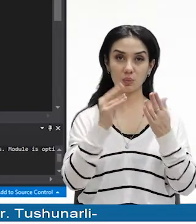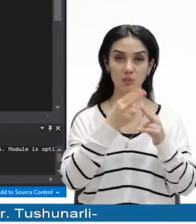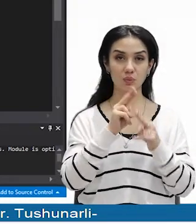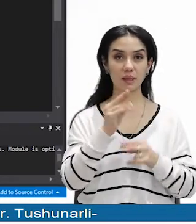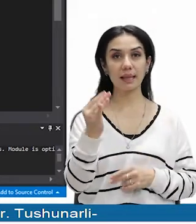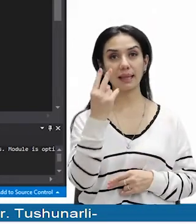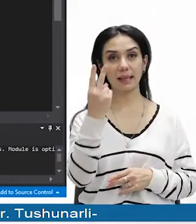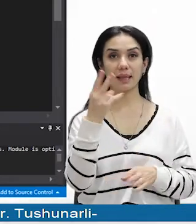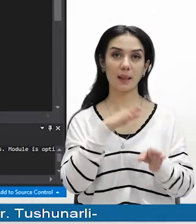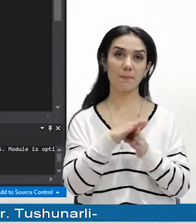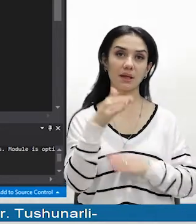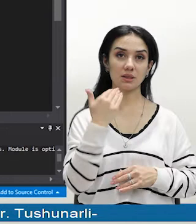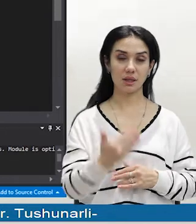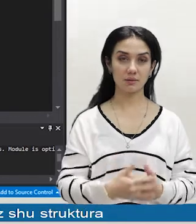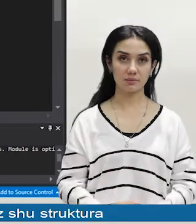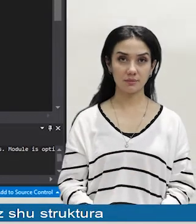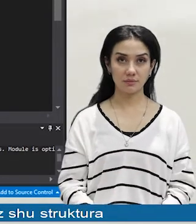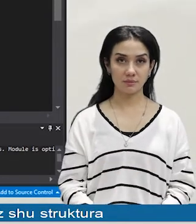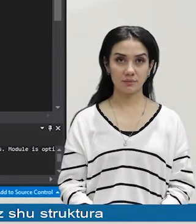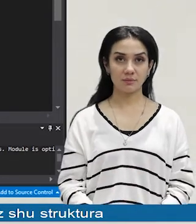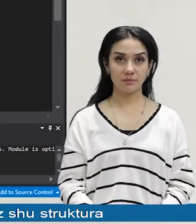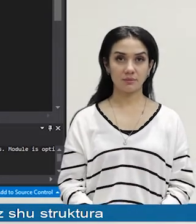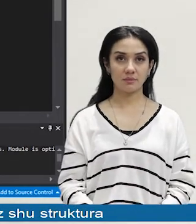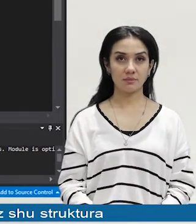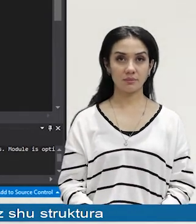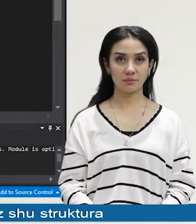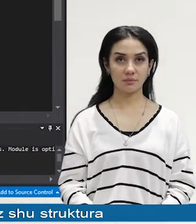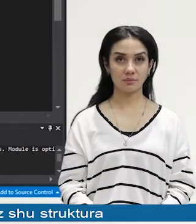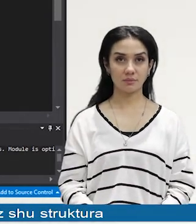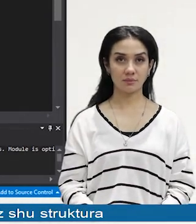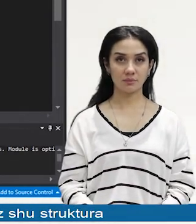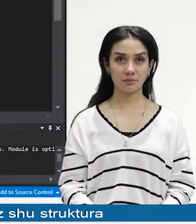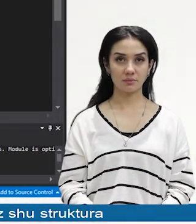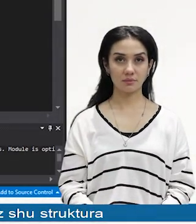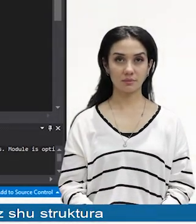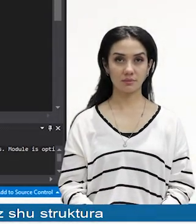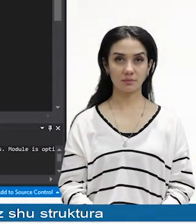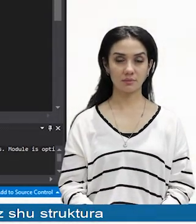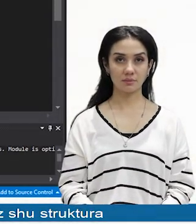ifoda 2 ni bajar. Tushunarli. Agar shart bajarilsa,